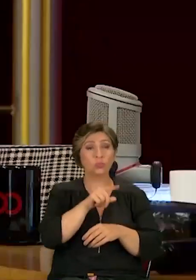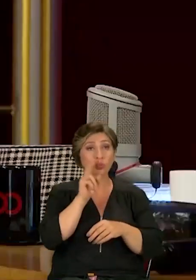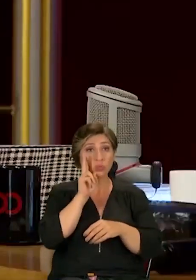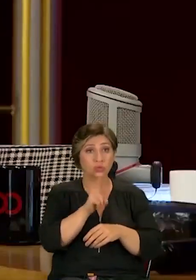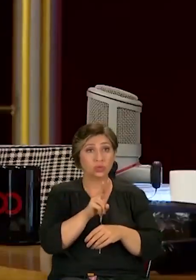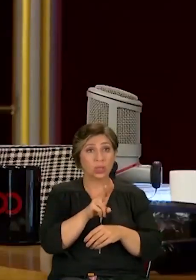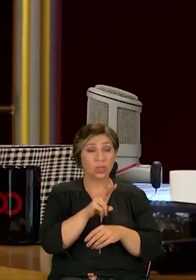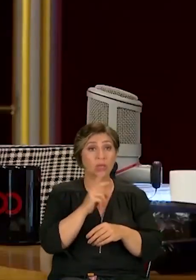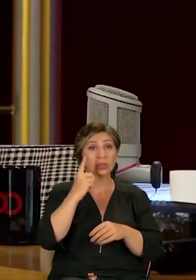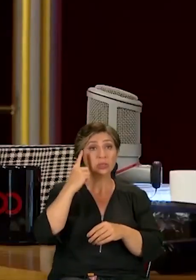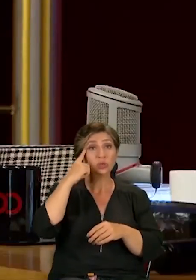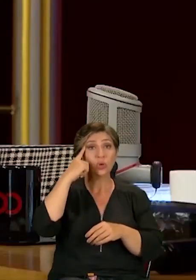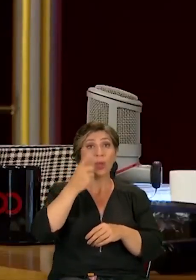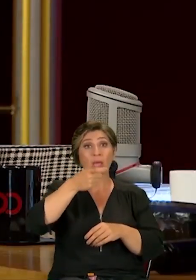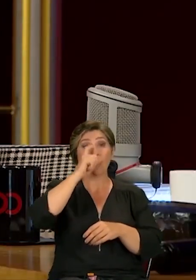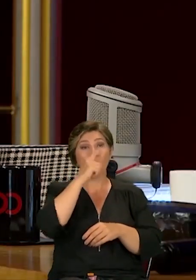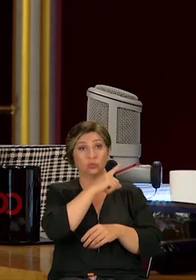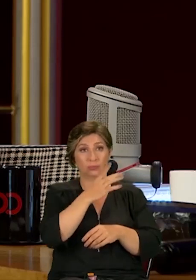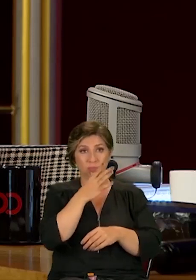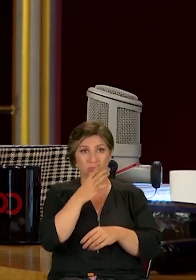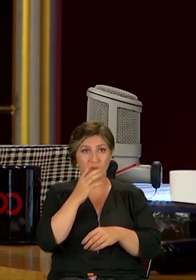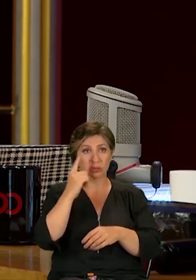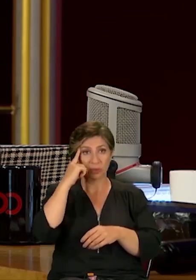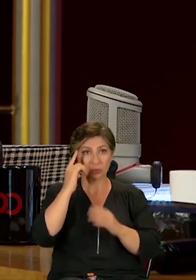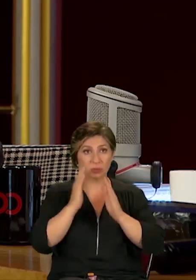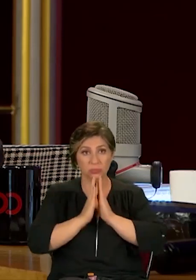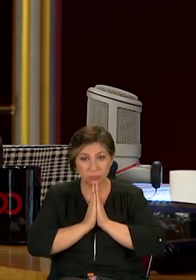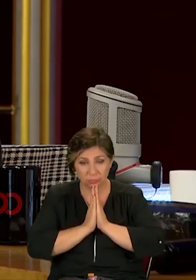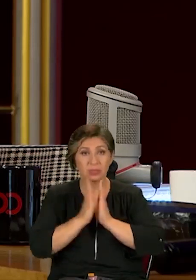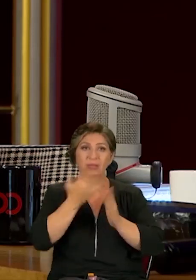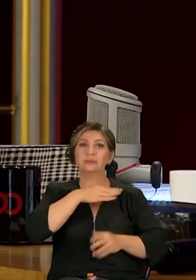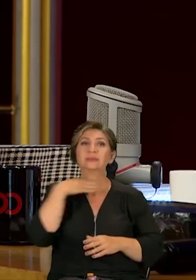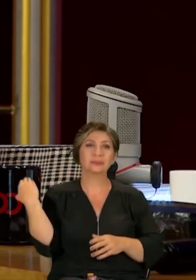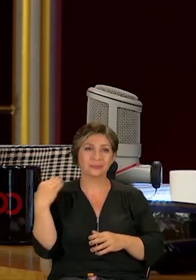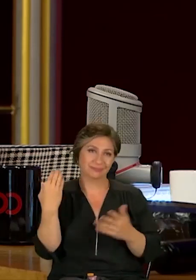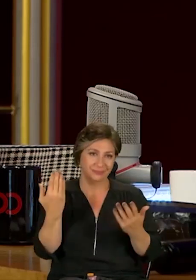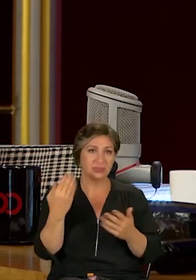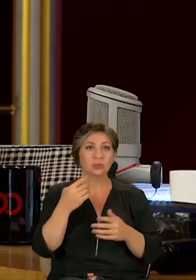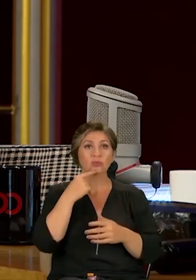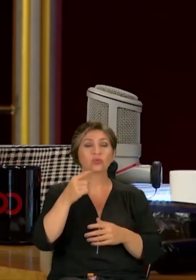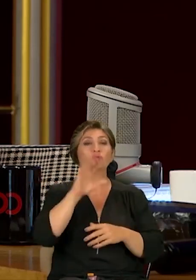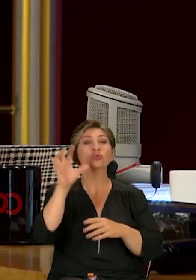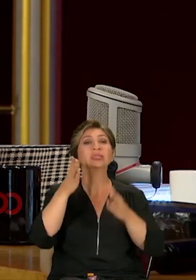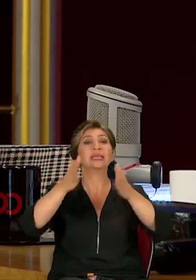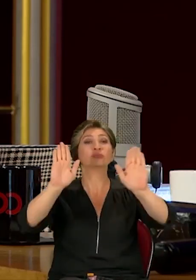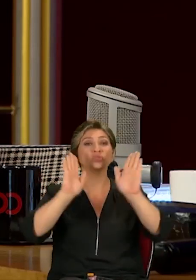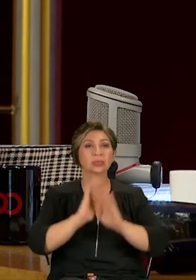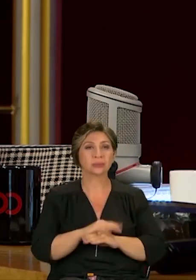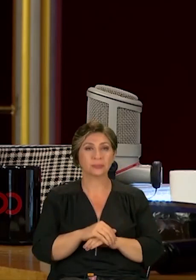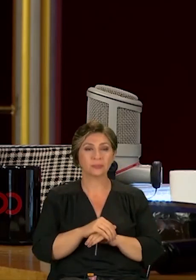üzerine Japon imparator, biliyorsunuz Japonlar ya böyledir ya da böyledir ya. Diyor ki turist gitmeyecek